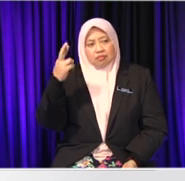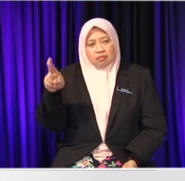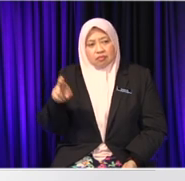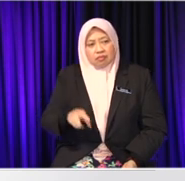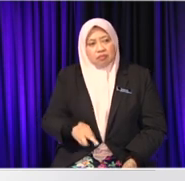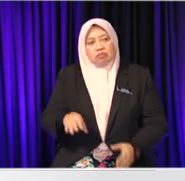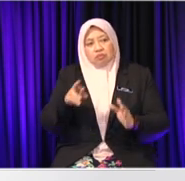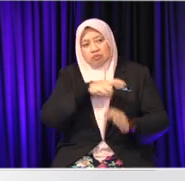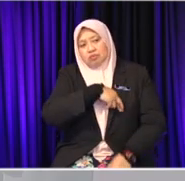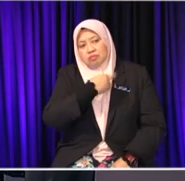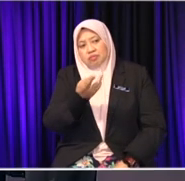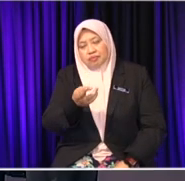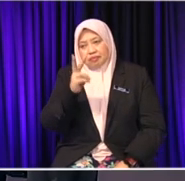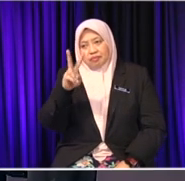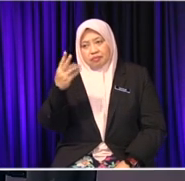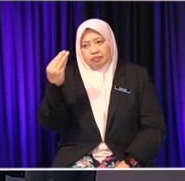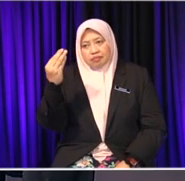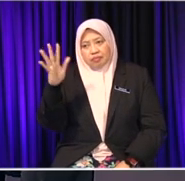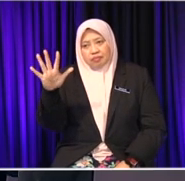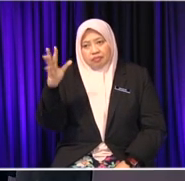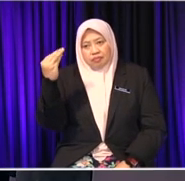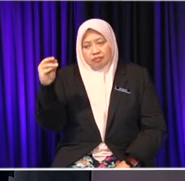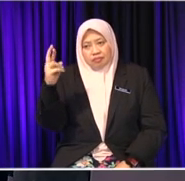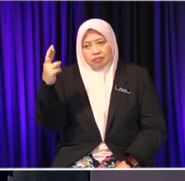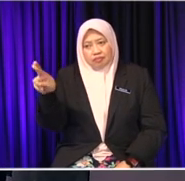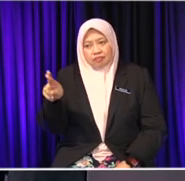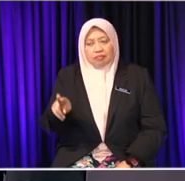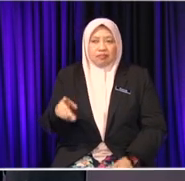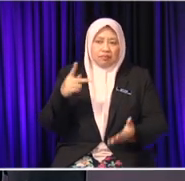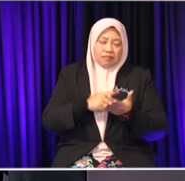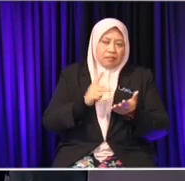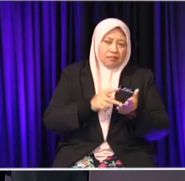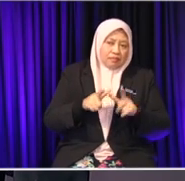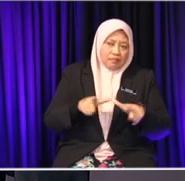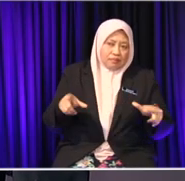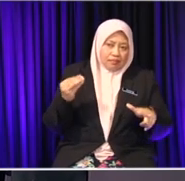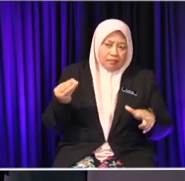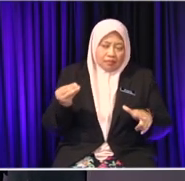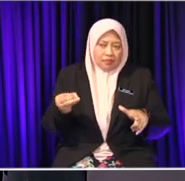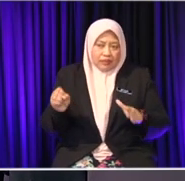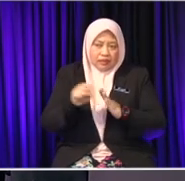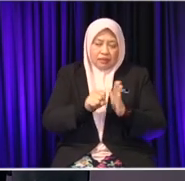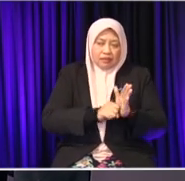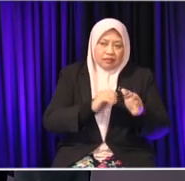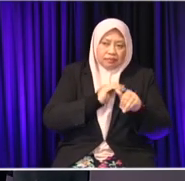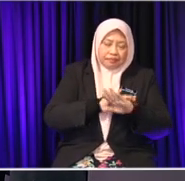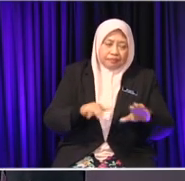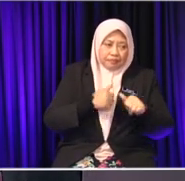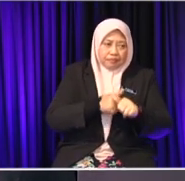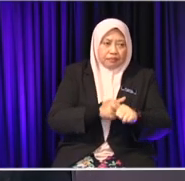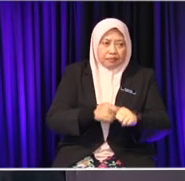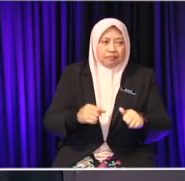bila beli tak ikut syarat pemilihannya lain sedikit kalau kita beli ikut syarat jumlah kerugian